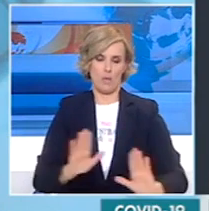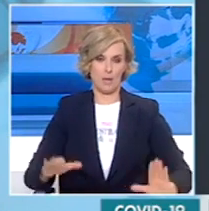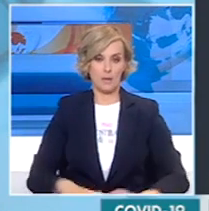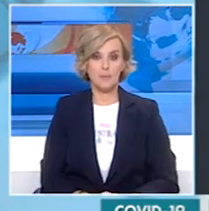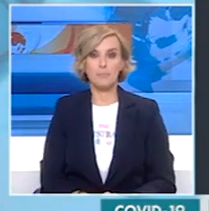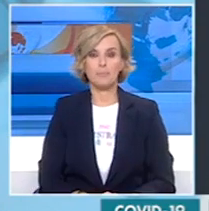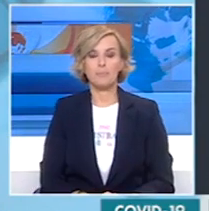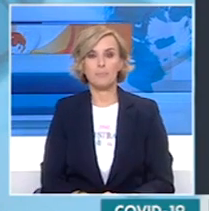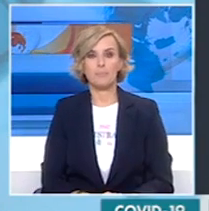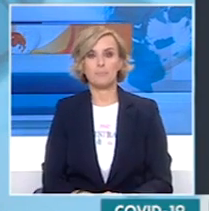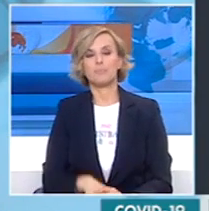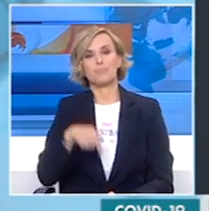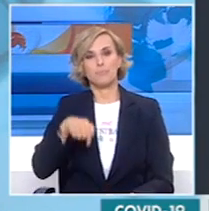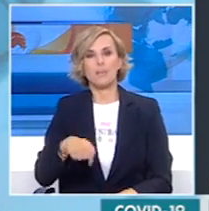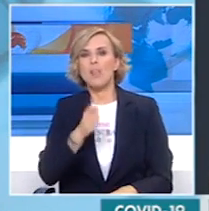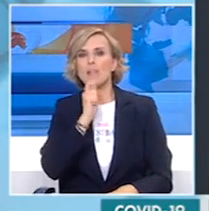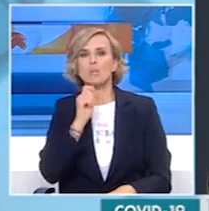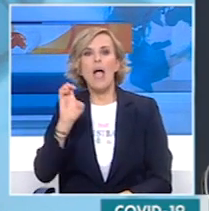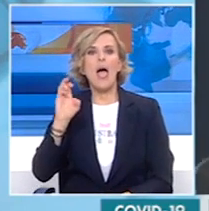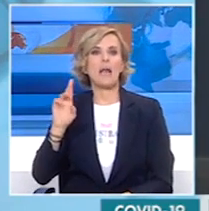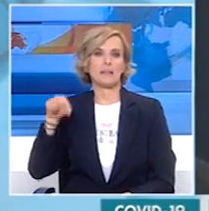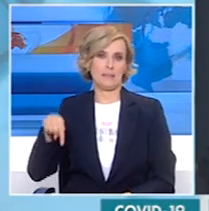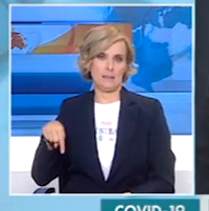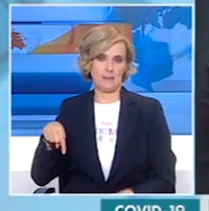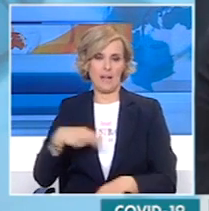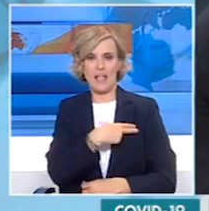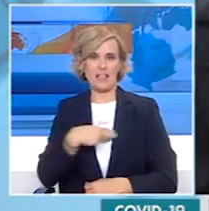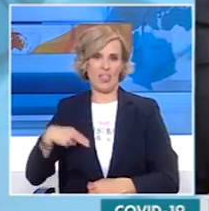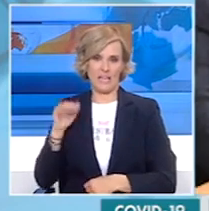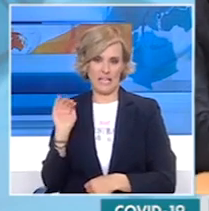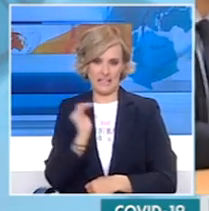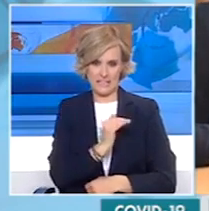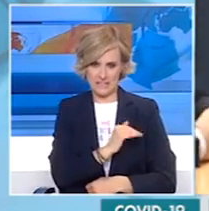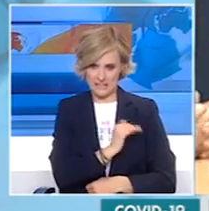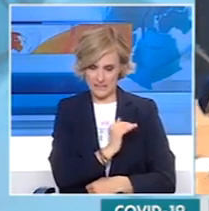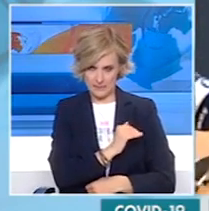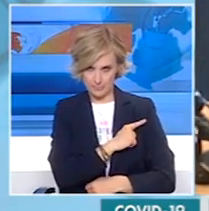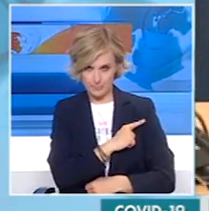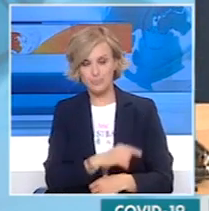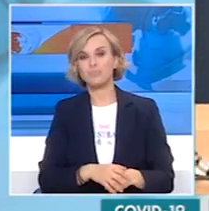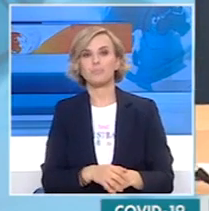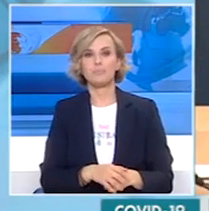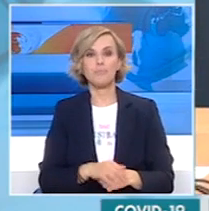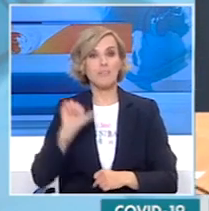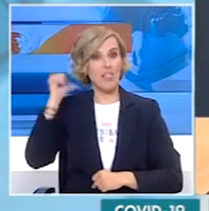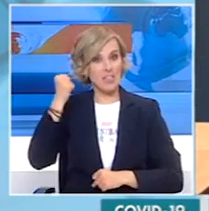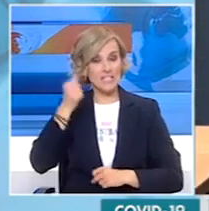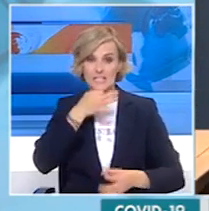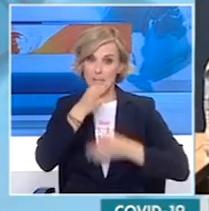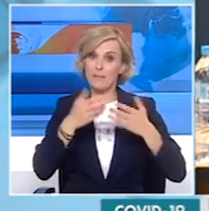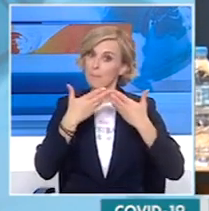Κυρία Γορογιάννη από την ΕΡΤ. Κύριε Τσιόδρα, αναφέρατε χθες ότι οι ασθενείς που πήραν εξιτήριο στη χώρα μας είναι